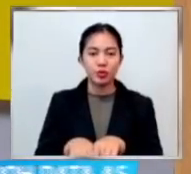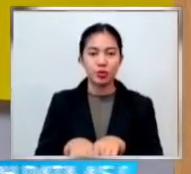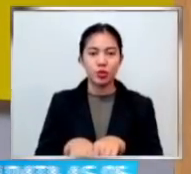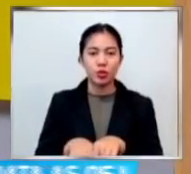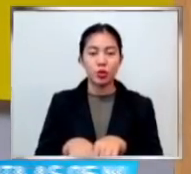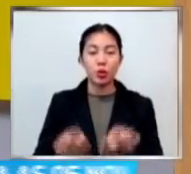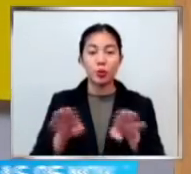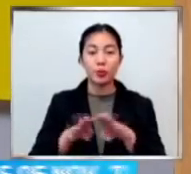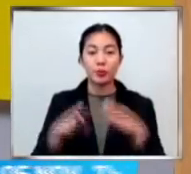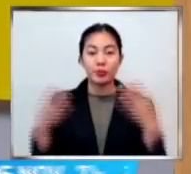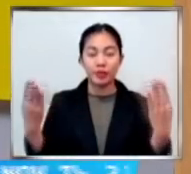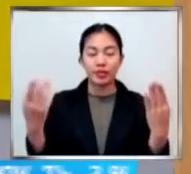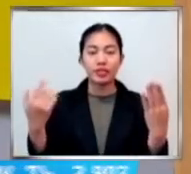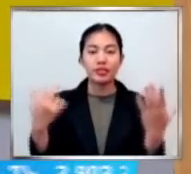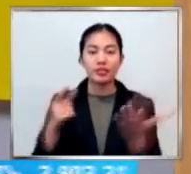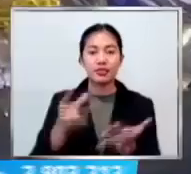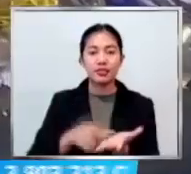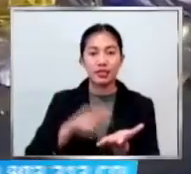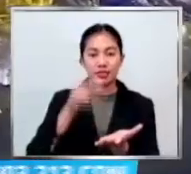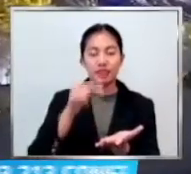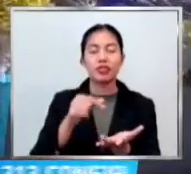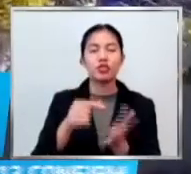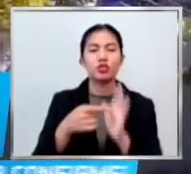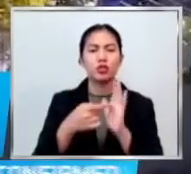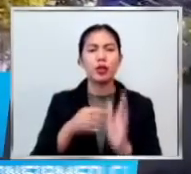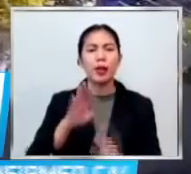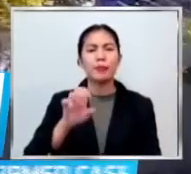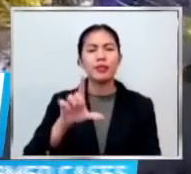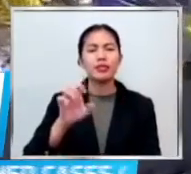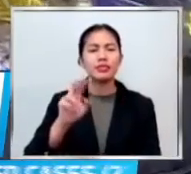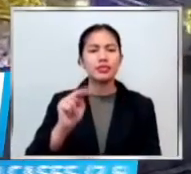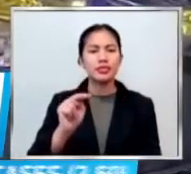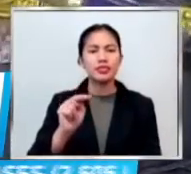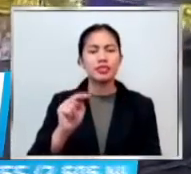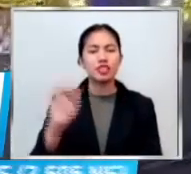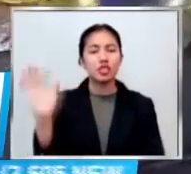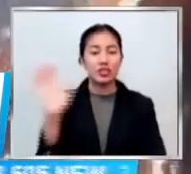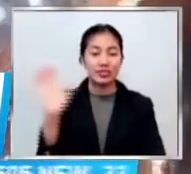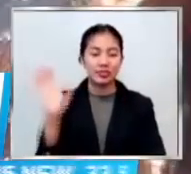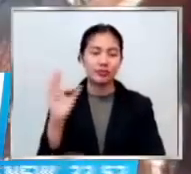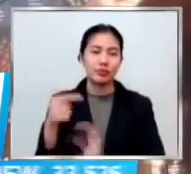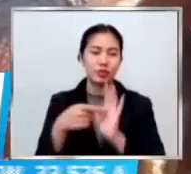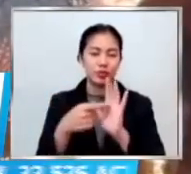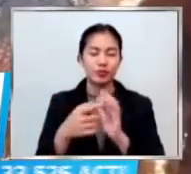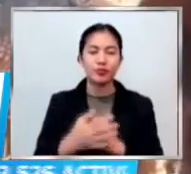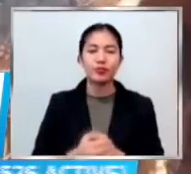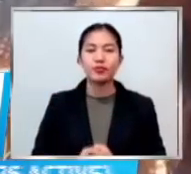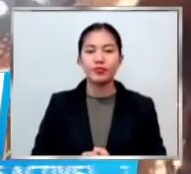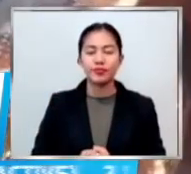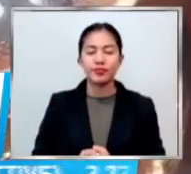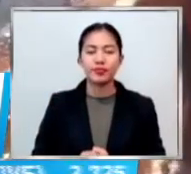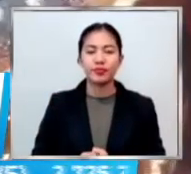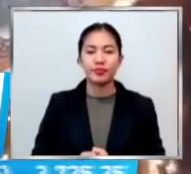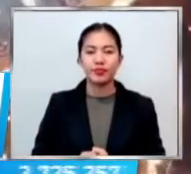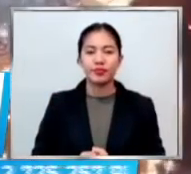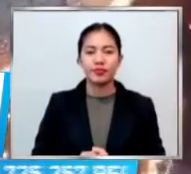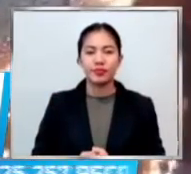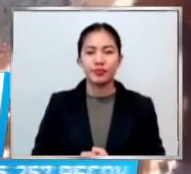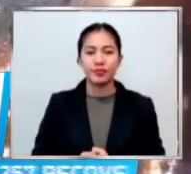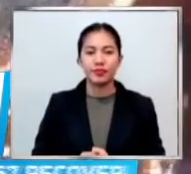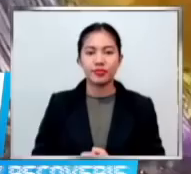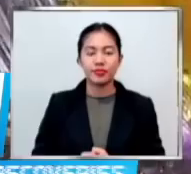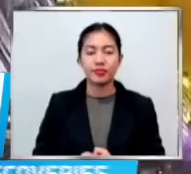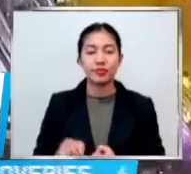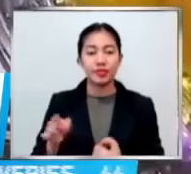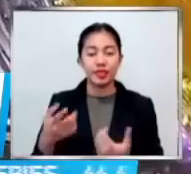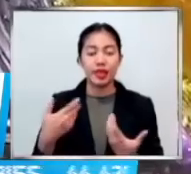ang naglalakihang Belen. Kanya-kanyang paandar ang 53 lumahok. Umamit po sila ng indigenous at